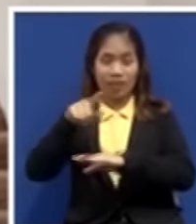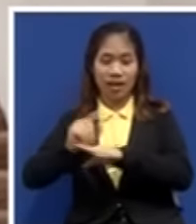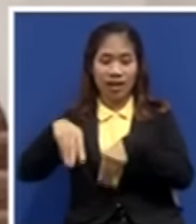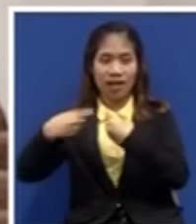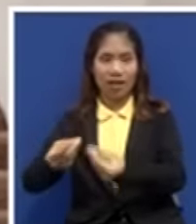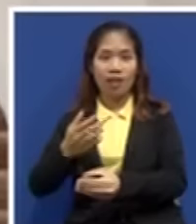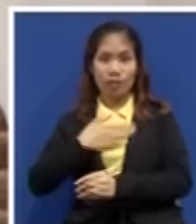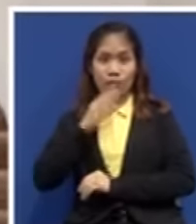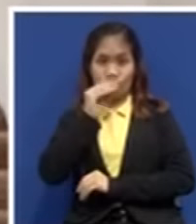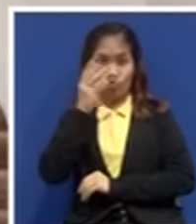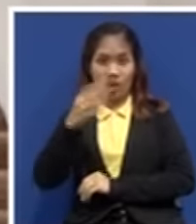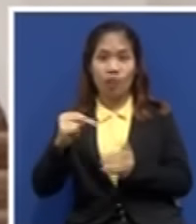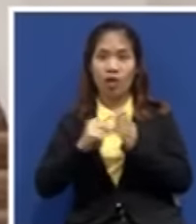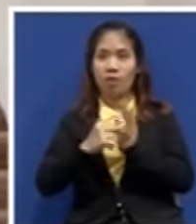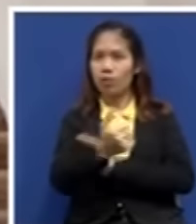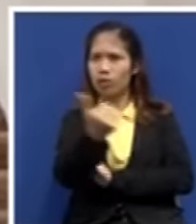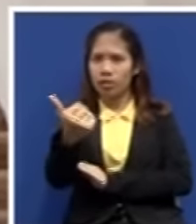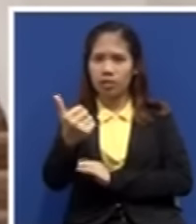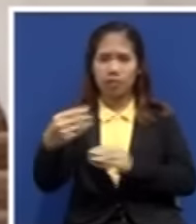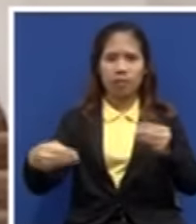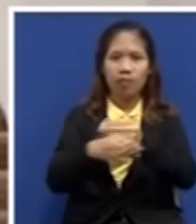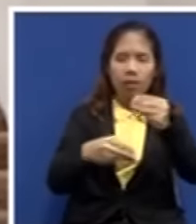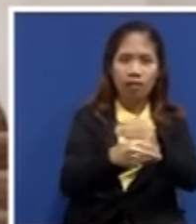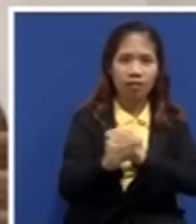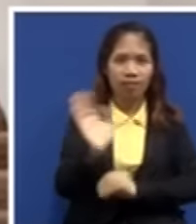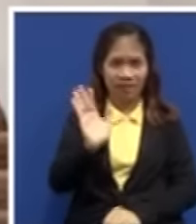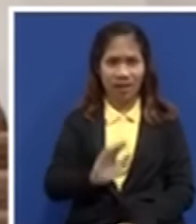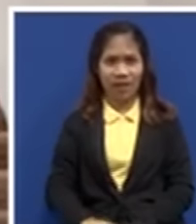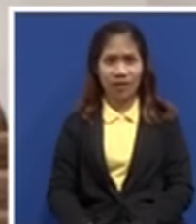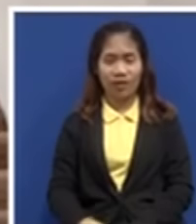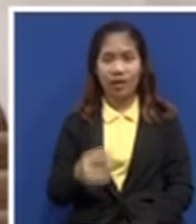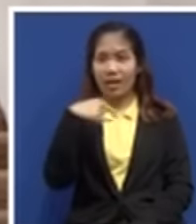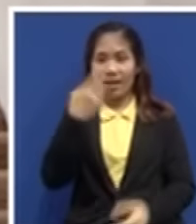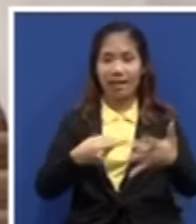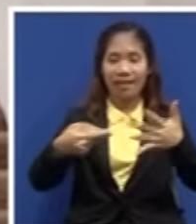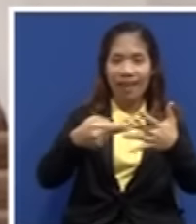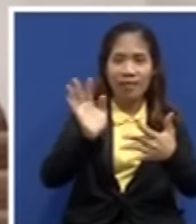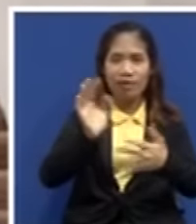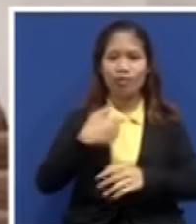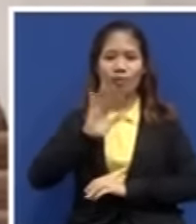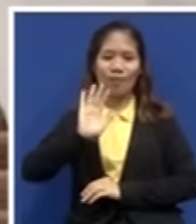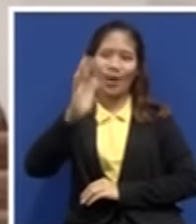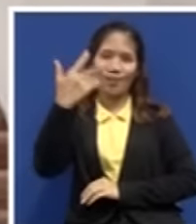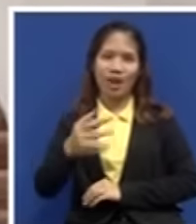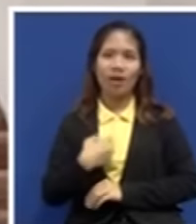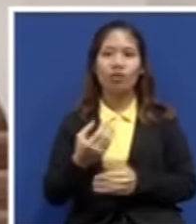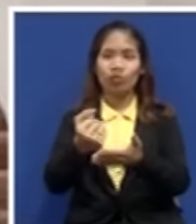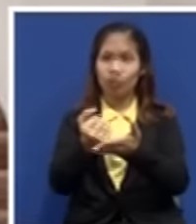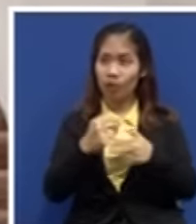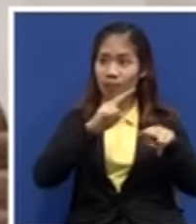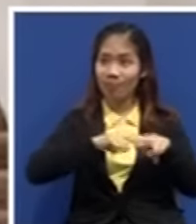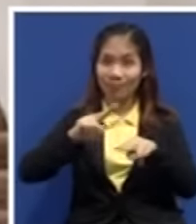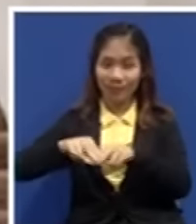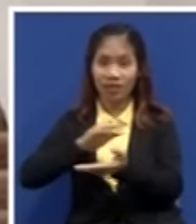ดเนี่ยนะครับคนอื่นก็ไม่ควรแทรกครับท่านประธาน ไม่มีใครแทรกแล้วผมห้ามพูดแล้วคุณอาไปนั่งกับที่นะครับ